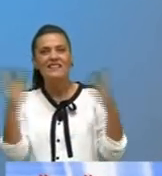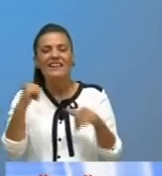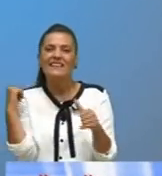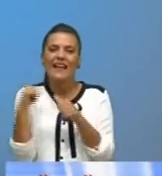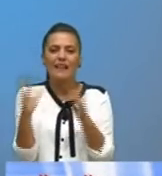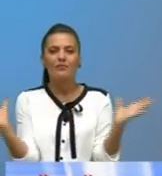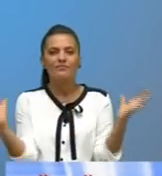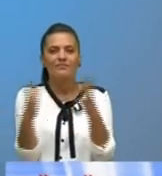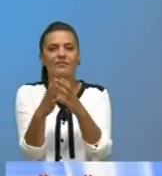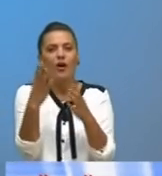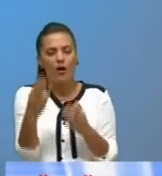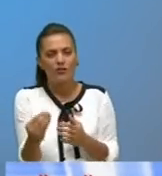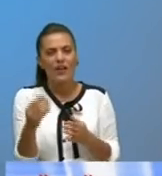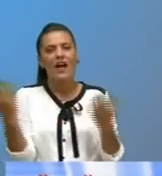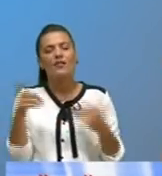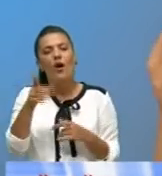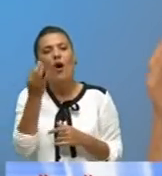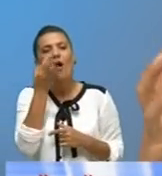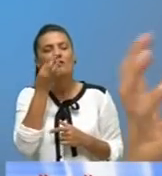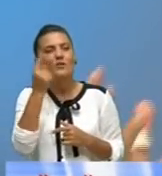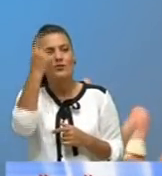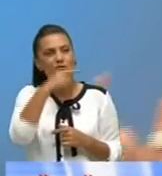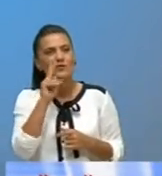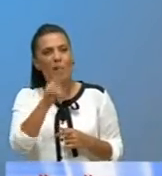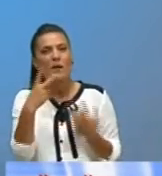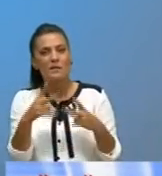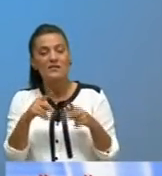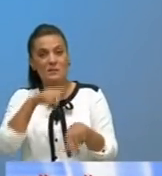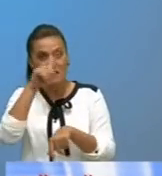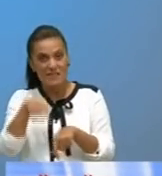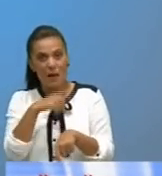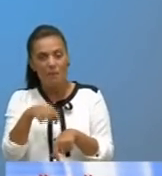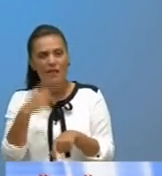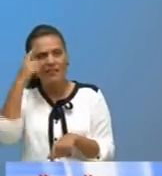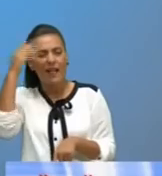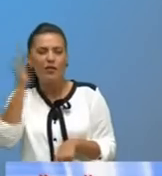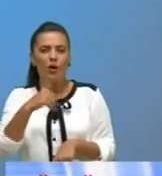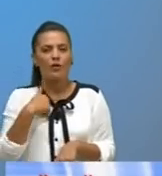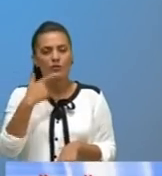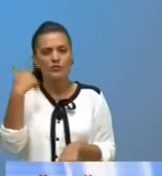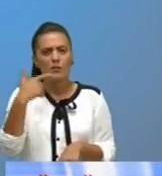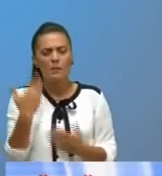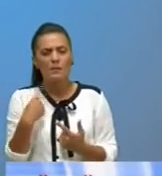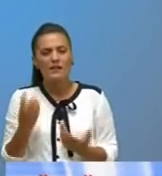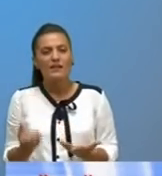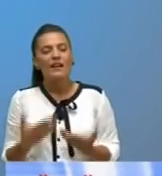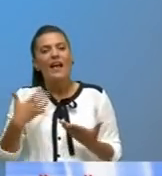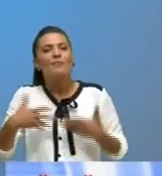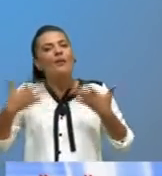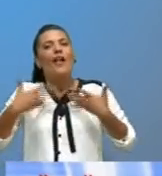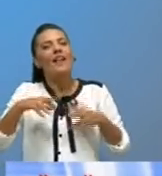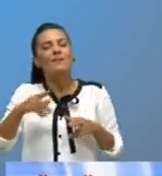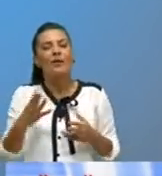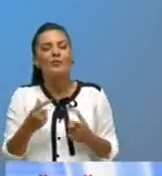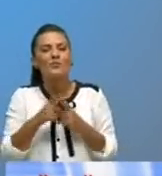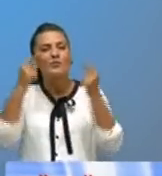yeniden bir araya geldiği, artık o özlediğim yüzleri görebileceğim zaman muhteşem geliyor diye düşünüyorum. Çok ama bende bir canlılık yaratıyor çok bilakis.